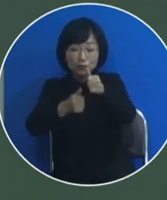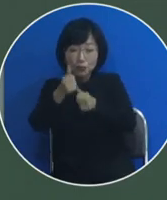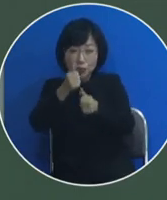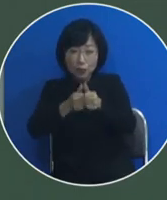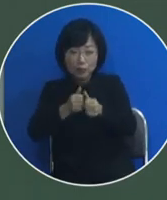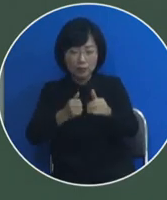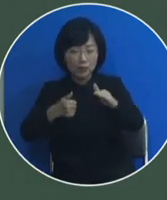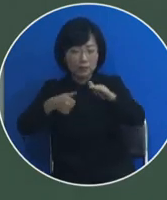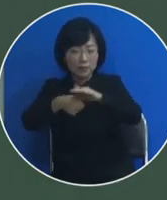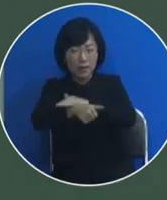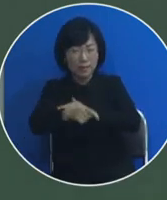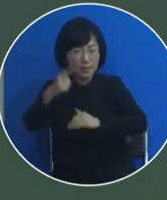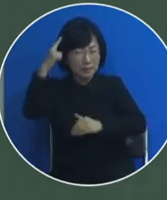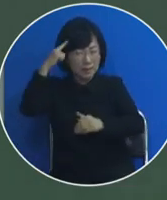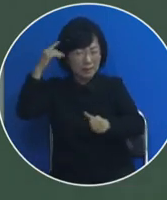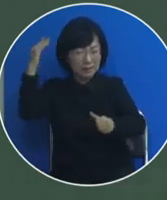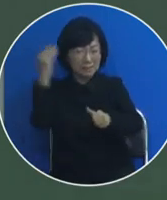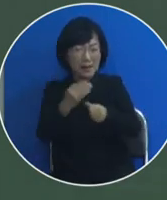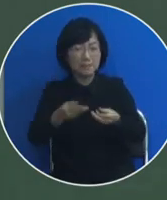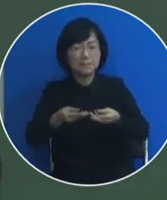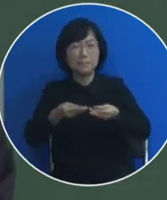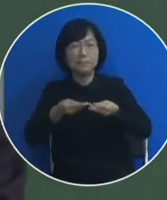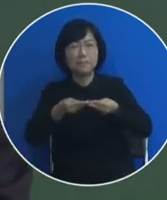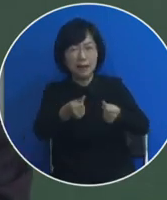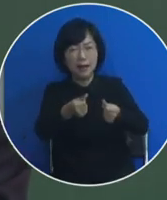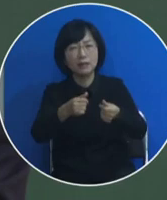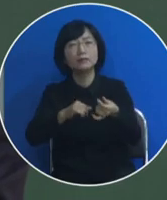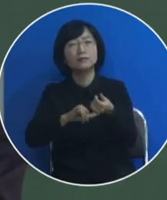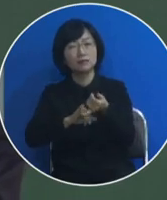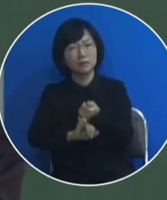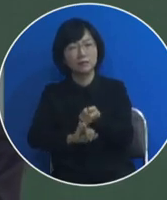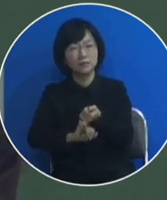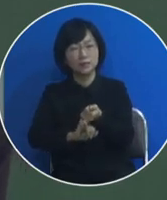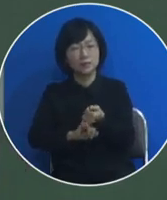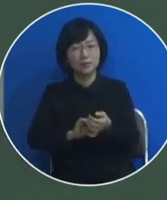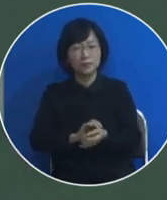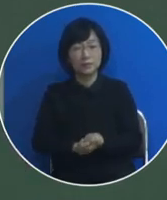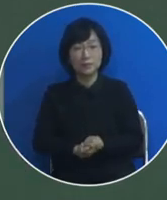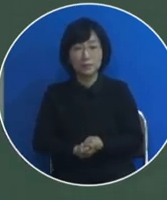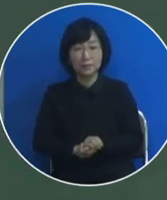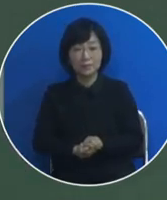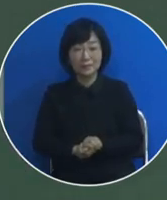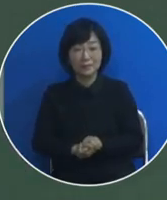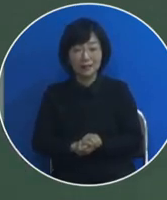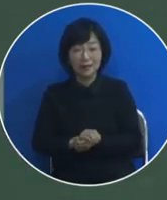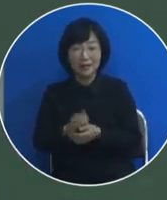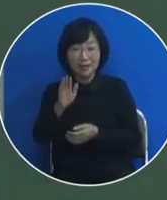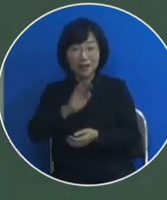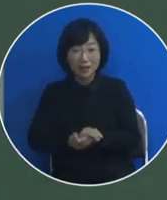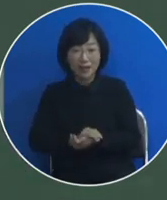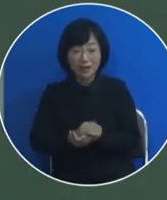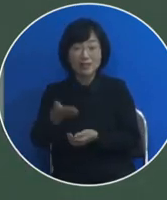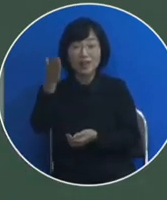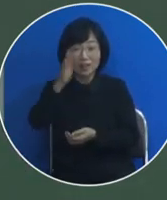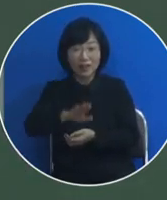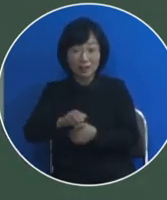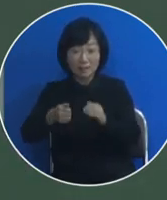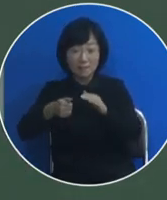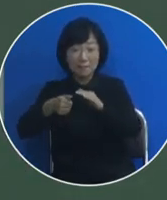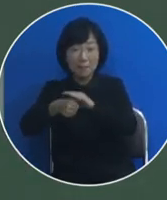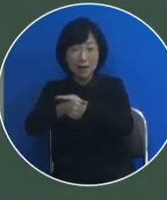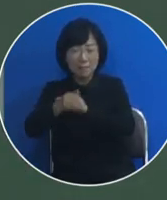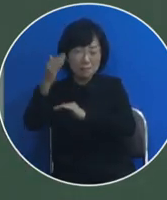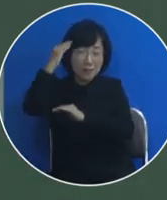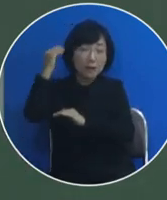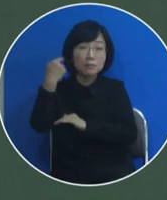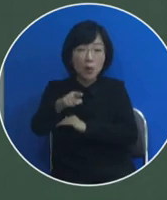머리를 상하게 할 것이다. The offspring of woman will come and crush the head of the serpent. 단지 발꿈치 물릴 정도는 될 것이다. Then it's just that he's going